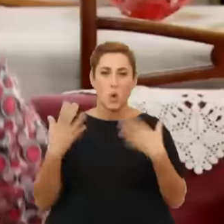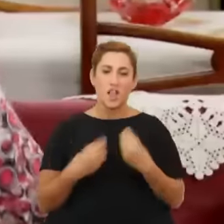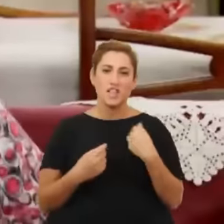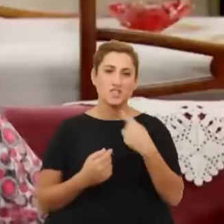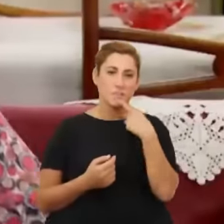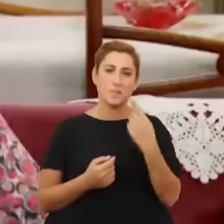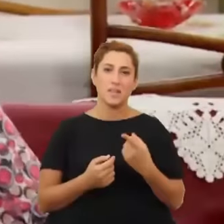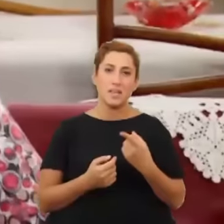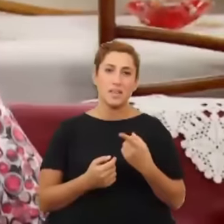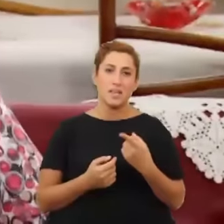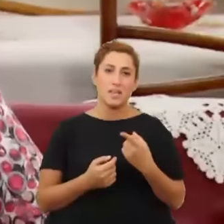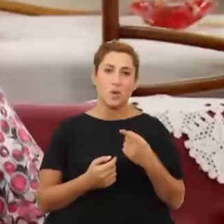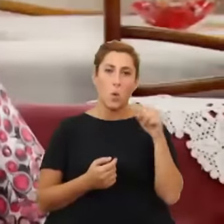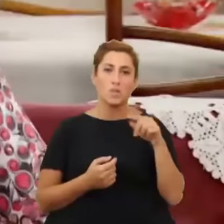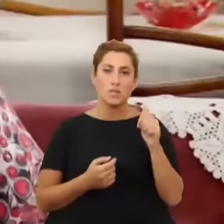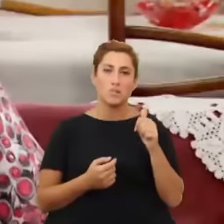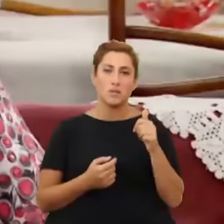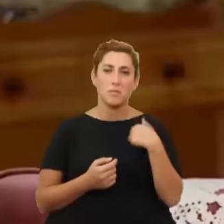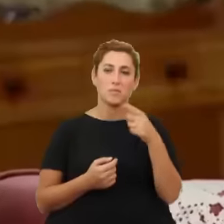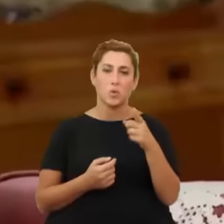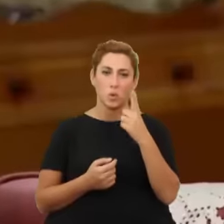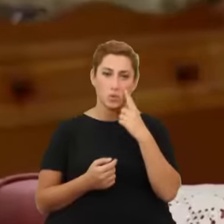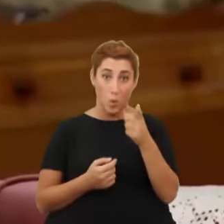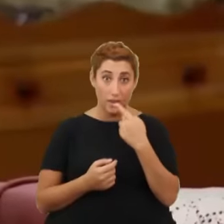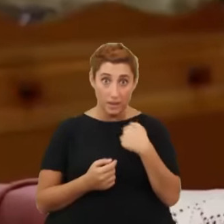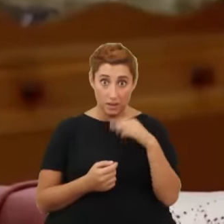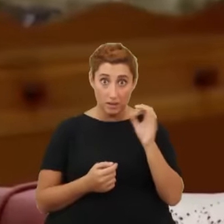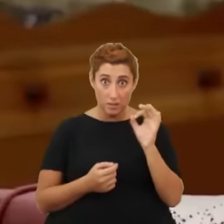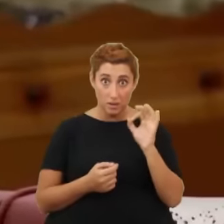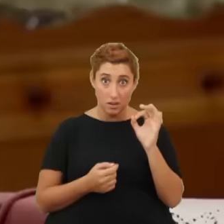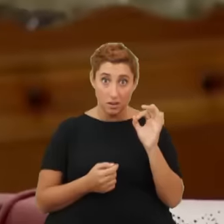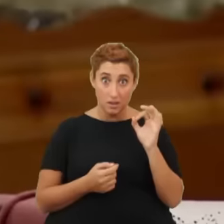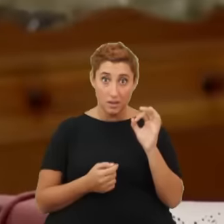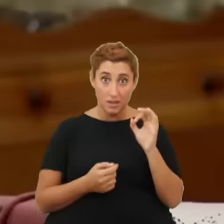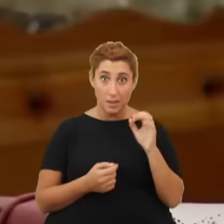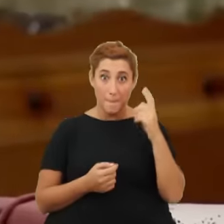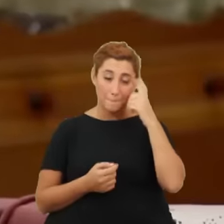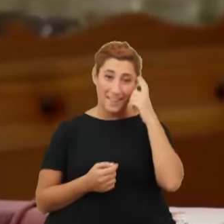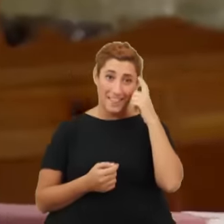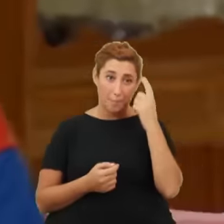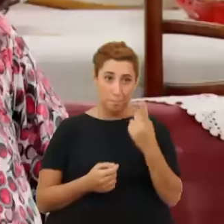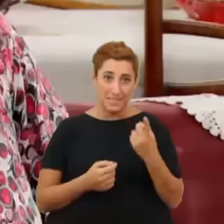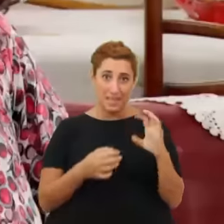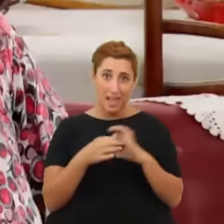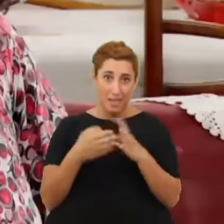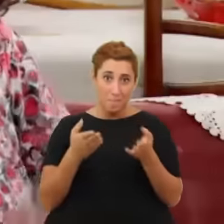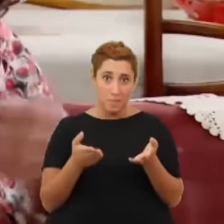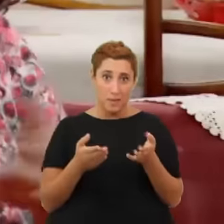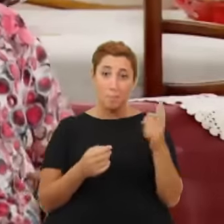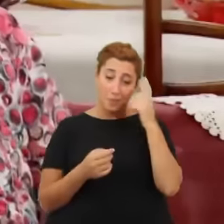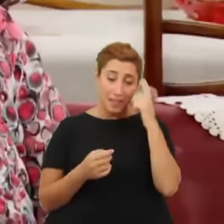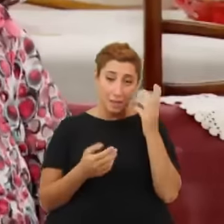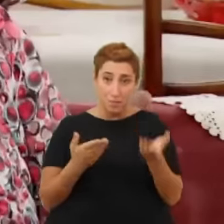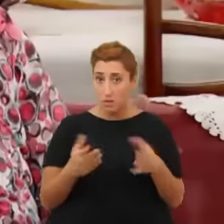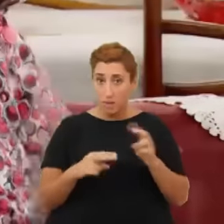Hostes olunca... Ben seni göstereceğim. Öyle dedi değil mi? Bildiğimiz hostes yani.